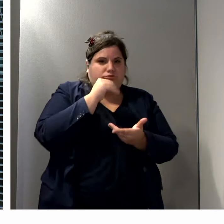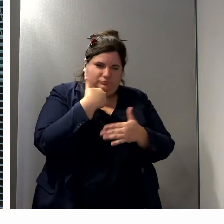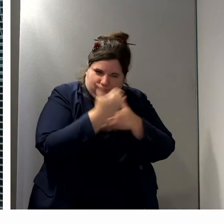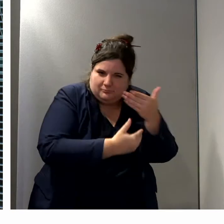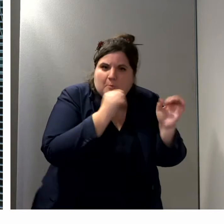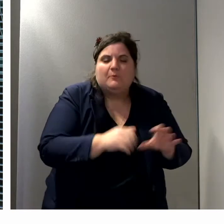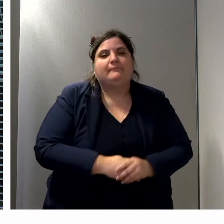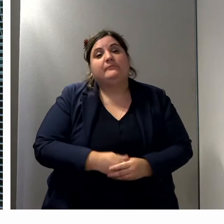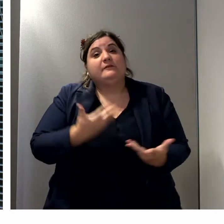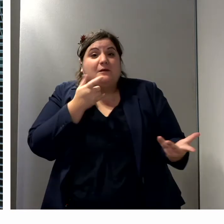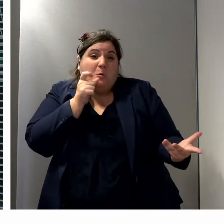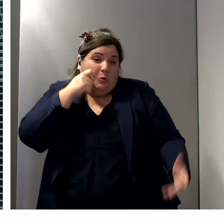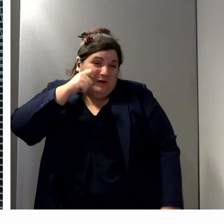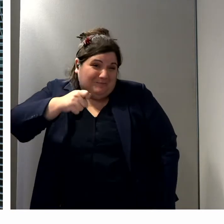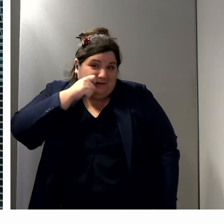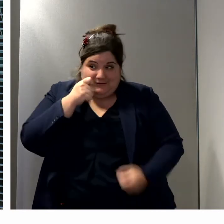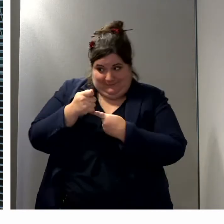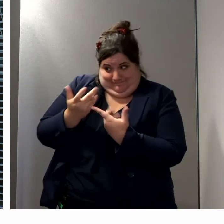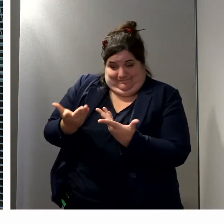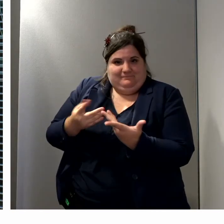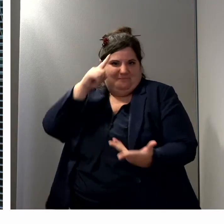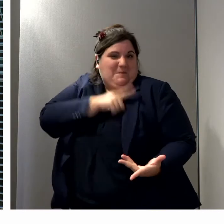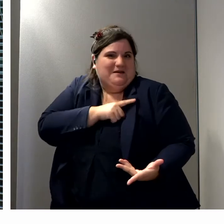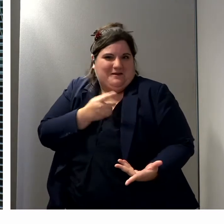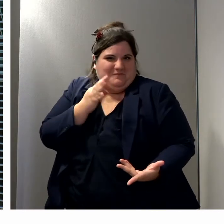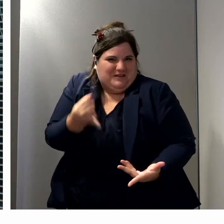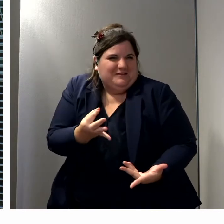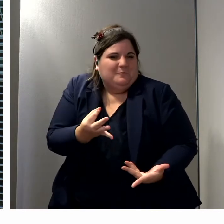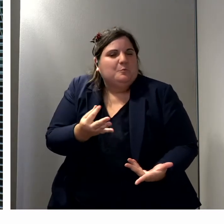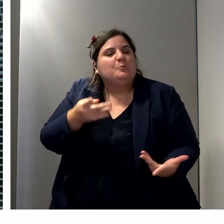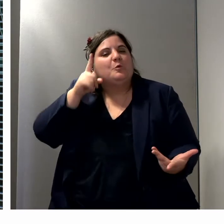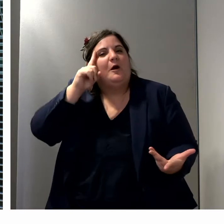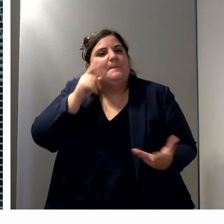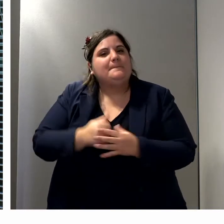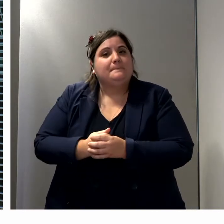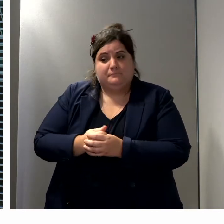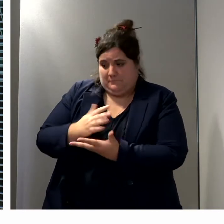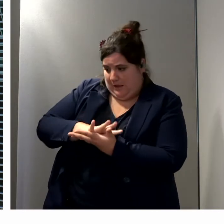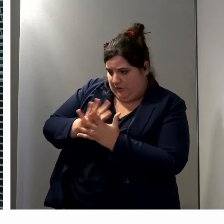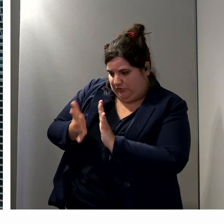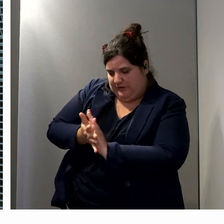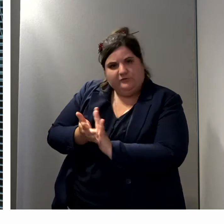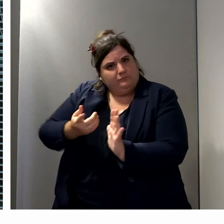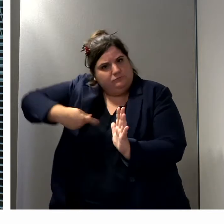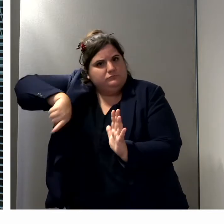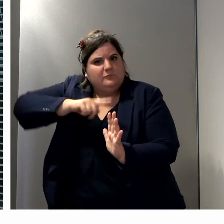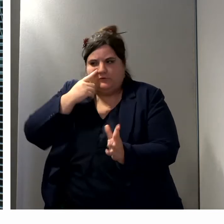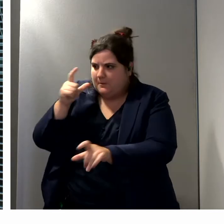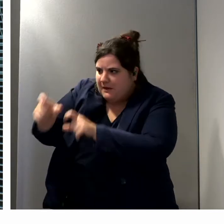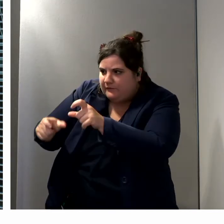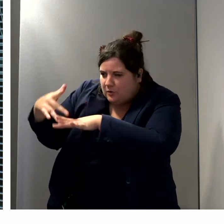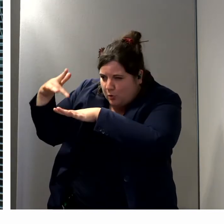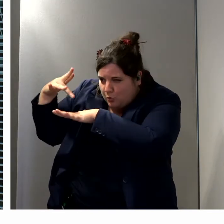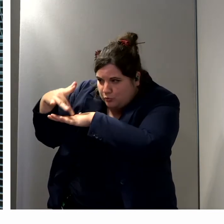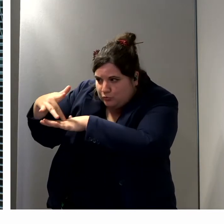volontairement, puisque dans l'association on a également vocation à promouvoir finalement ces savoirs